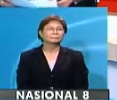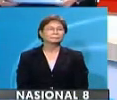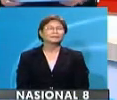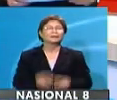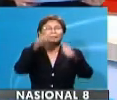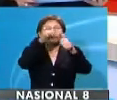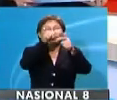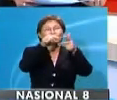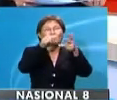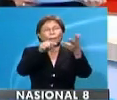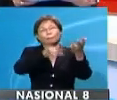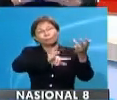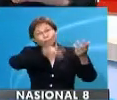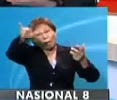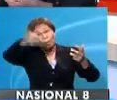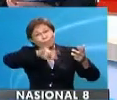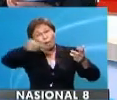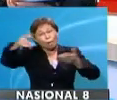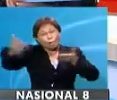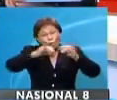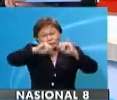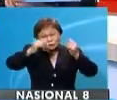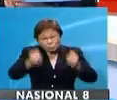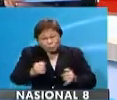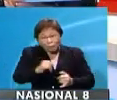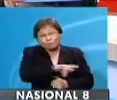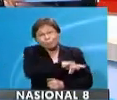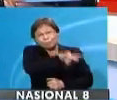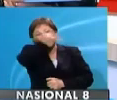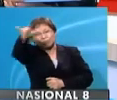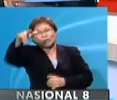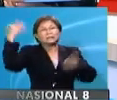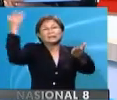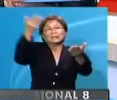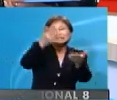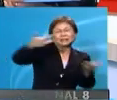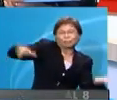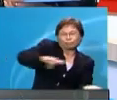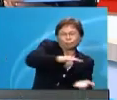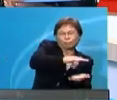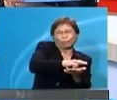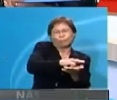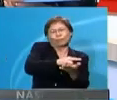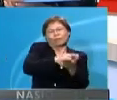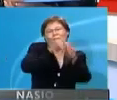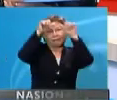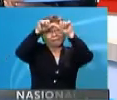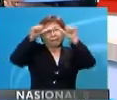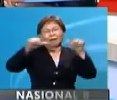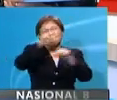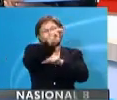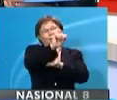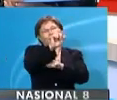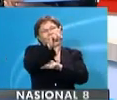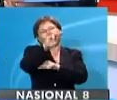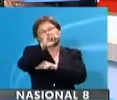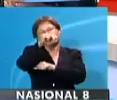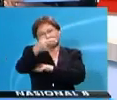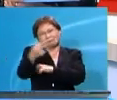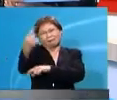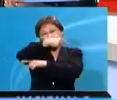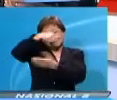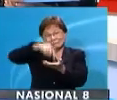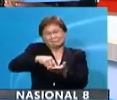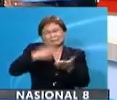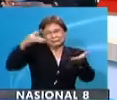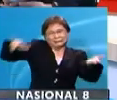Beberapa lagi penerbangan yang membawa jemaah haji Malaysia bakal tiba di Lapangan Terbang Prince Mohammed Abdul Aziz, Madinah hari ini.